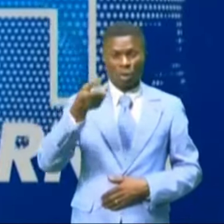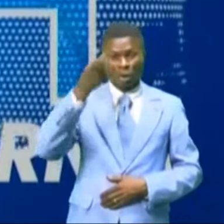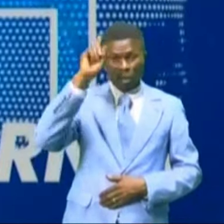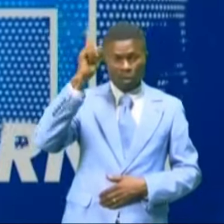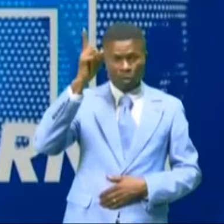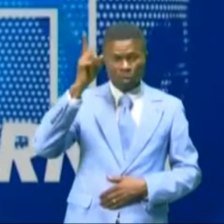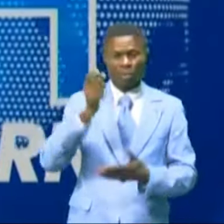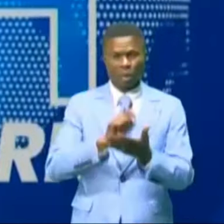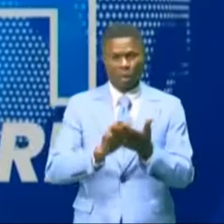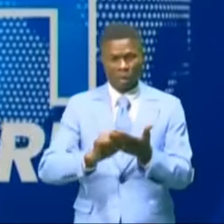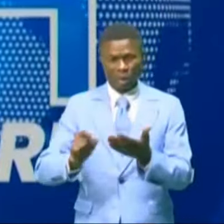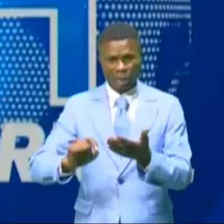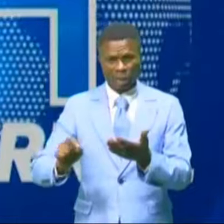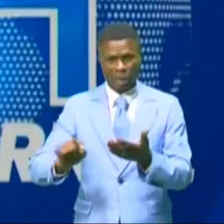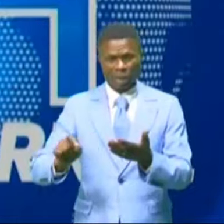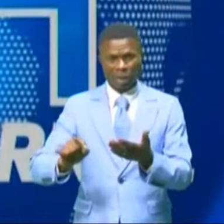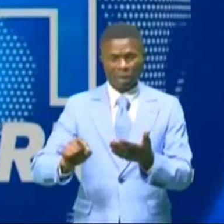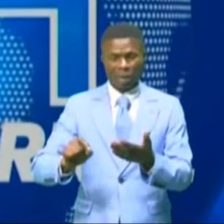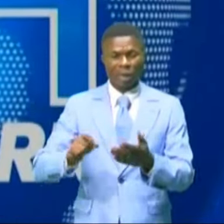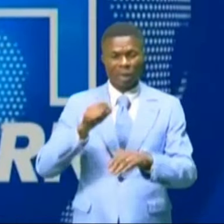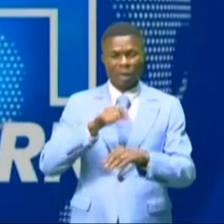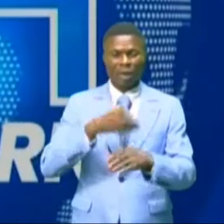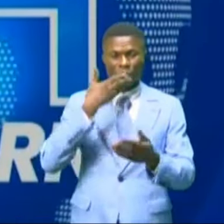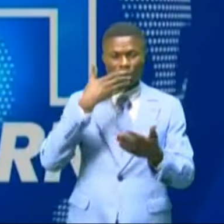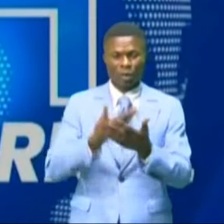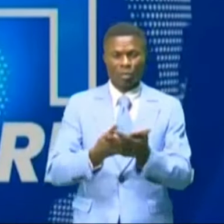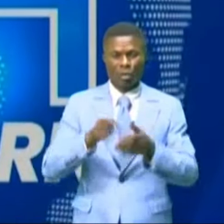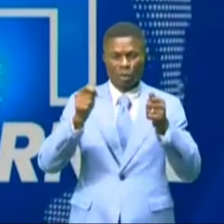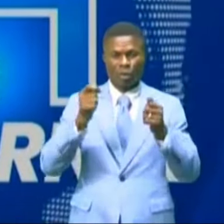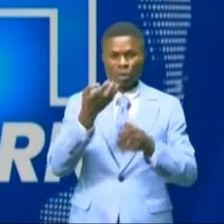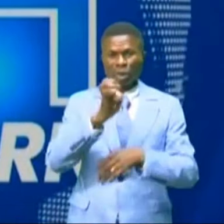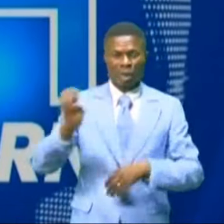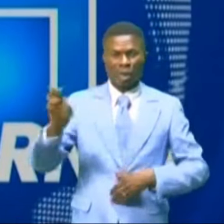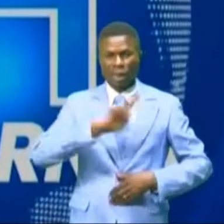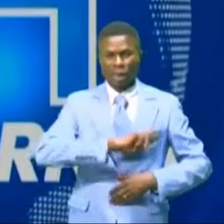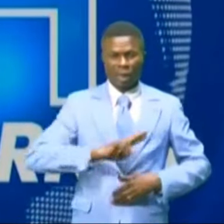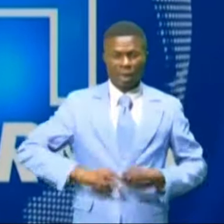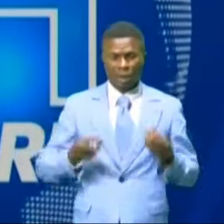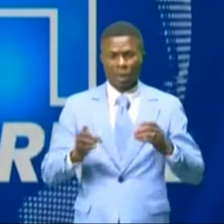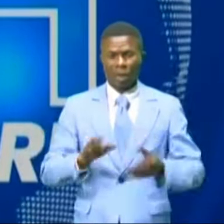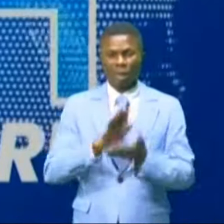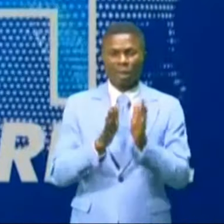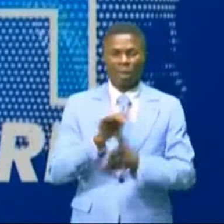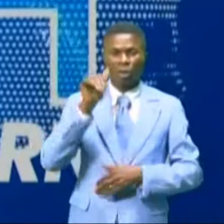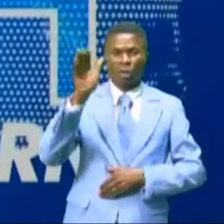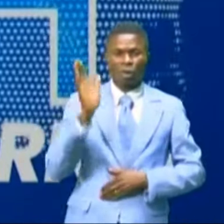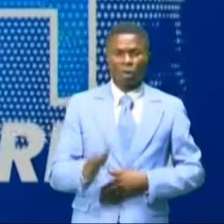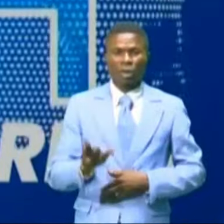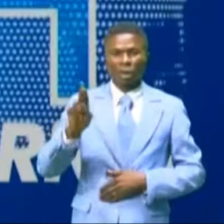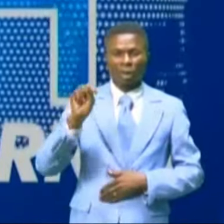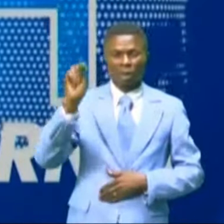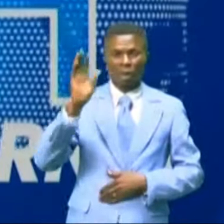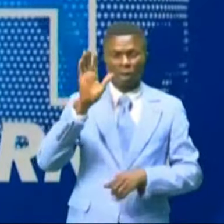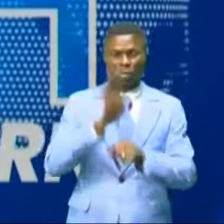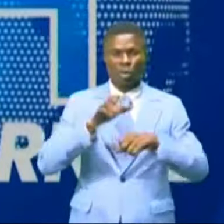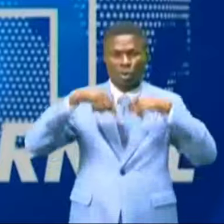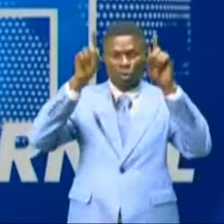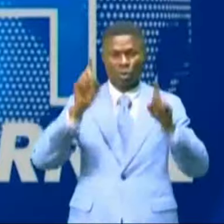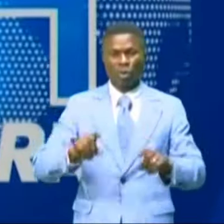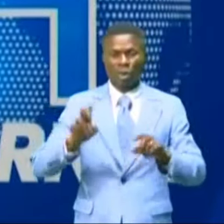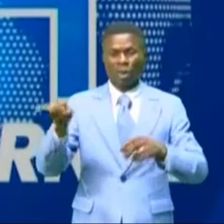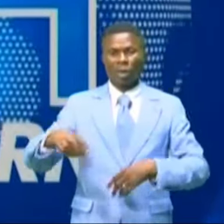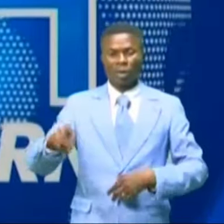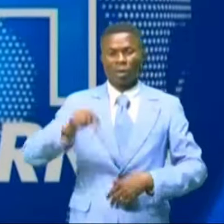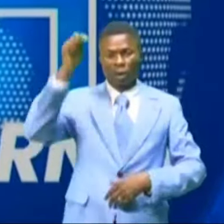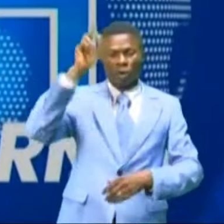qui ont écrit le bon temps de la presse de l'Est de la RDC pour avoir été directeur de la RTNC pendant plusieurs années dans la province